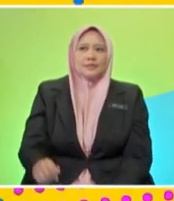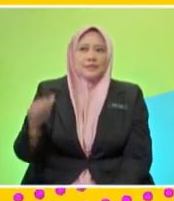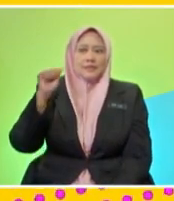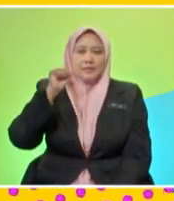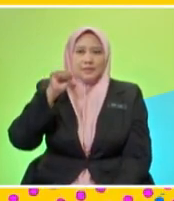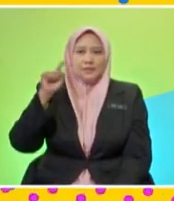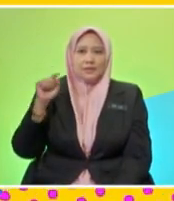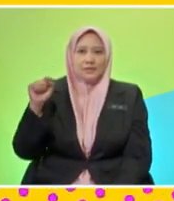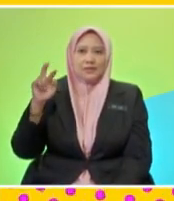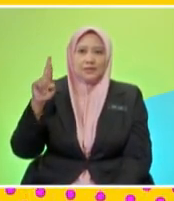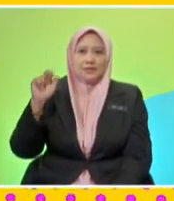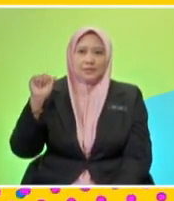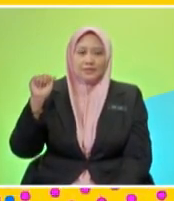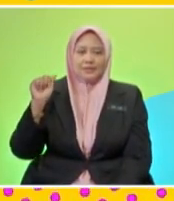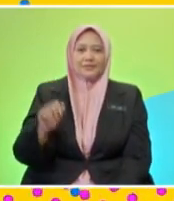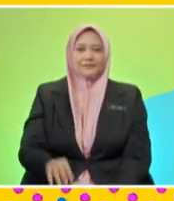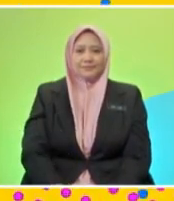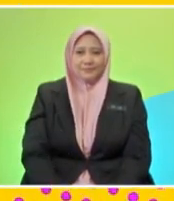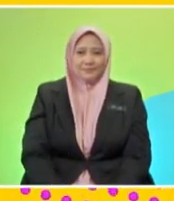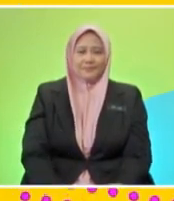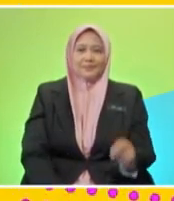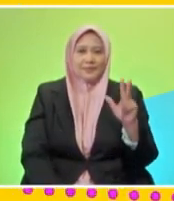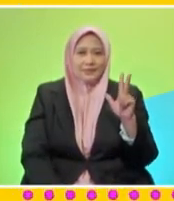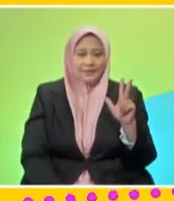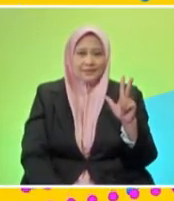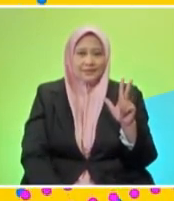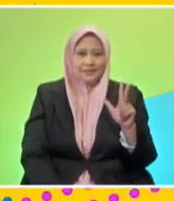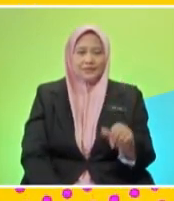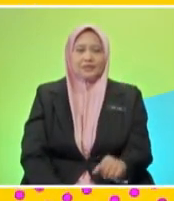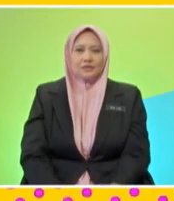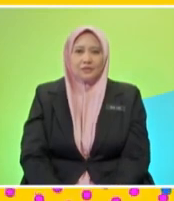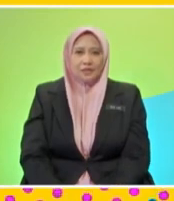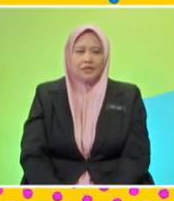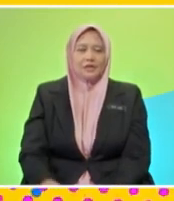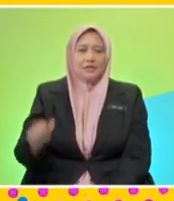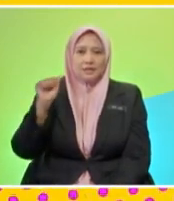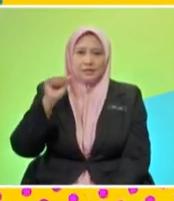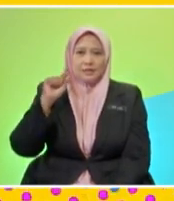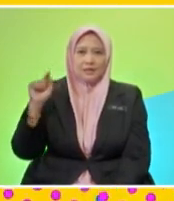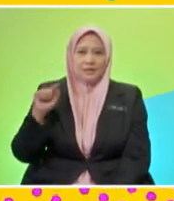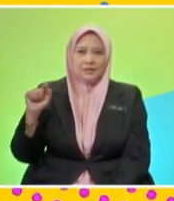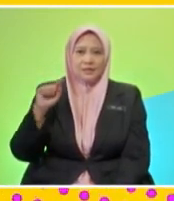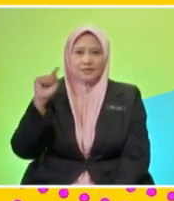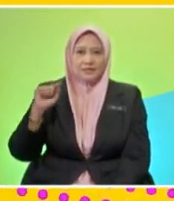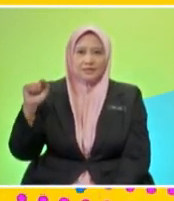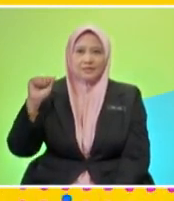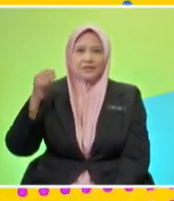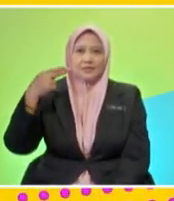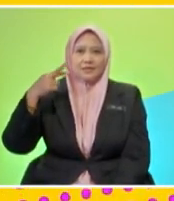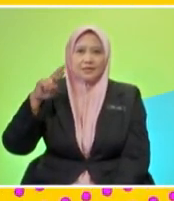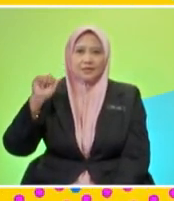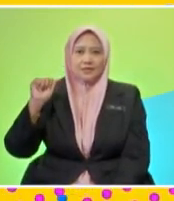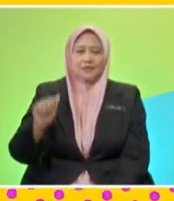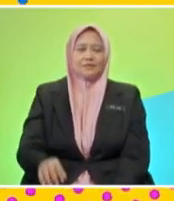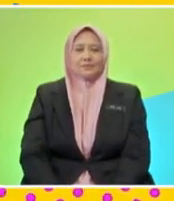Azrul. Selamat datang Nur Azra. Murid yang ketiga Azahra binti Abdul Aziz. Hai Azara. Dan murid yang keempat,